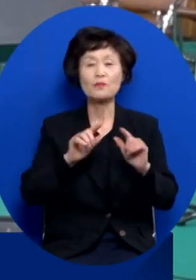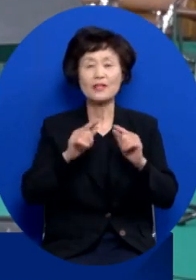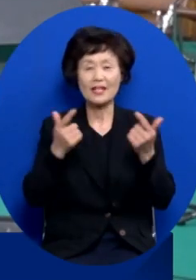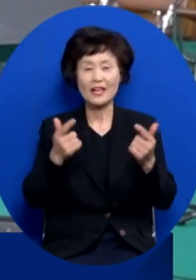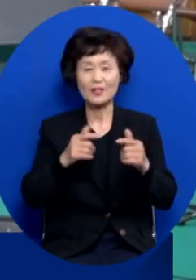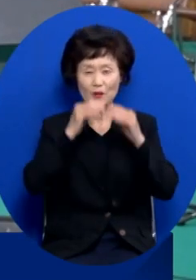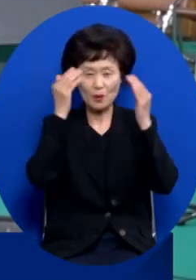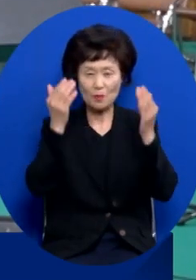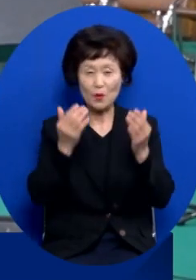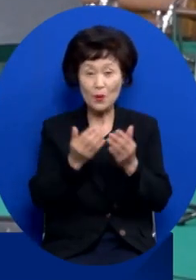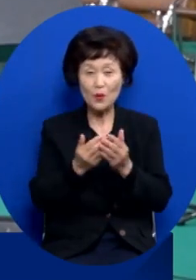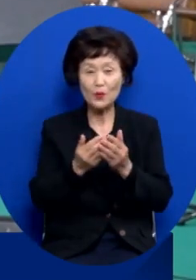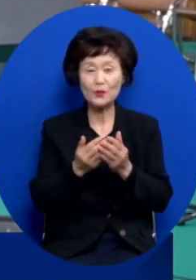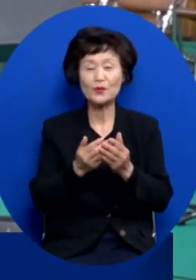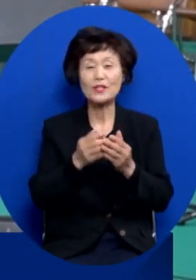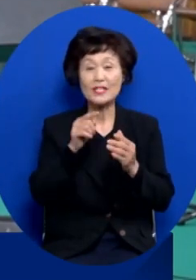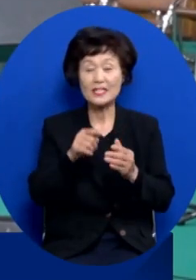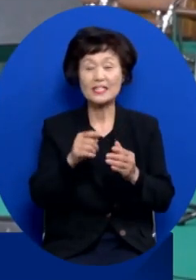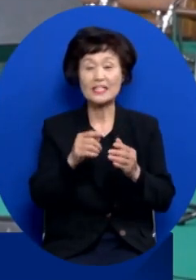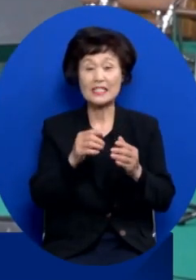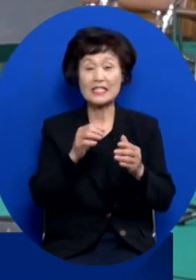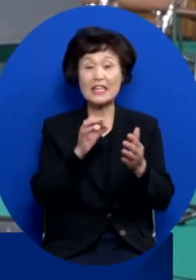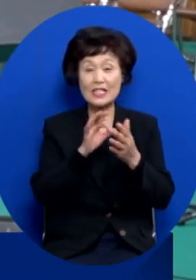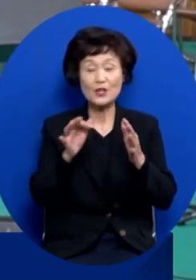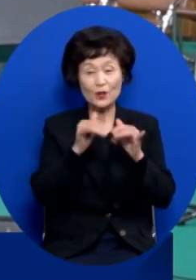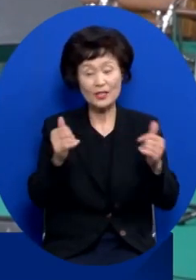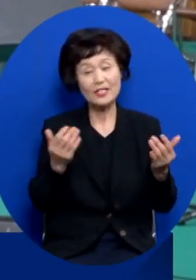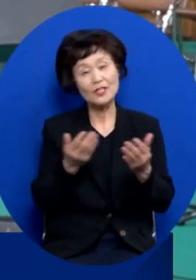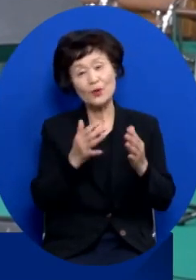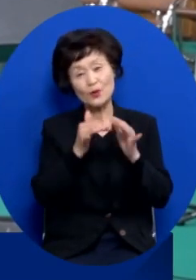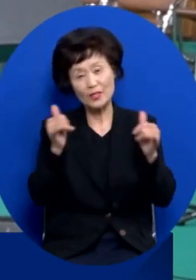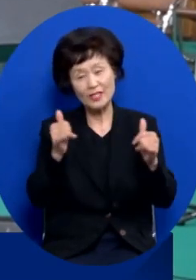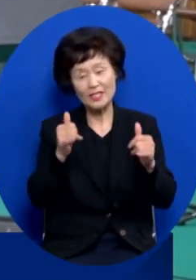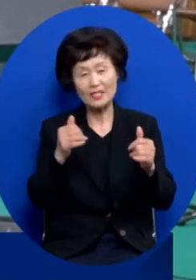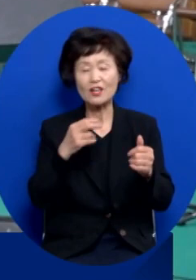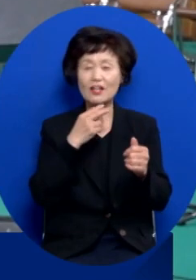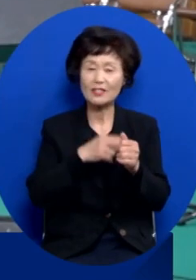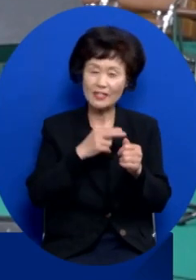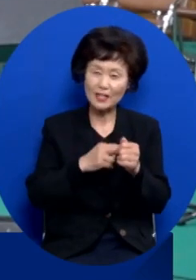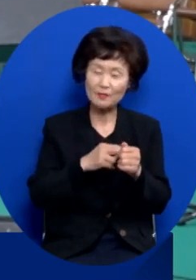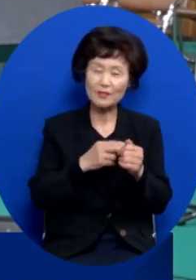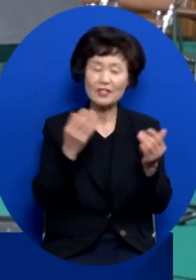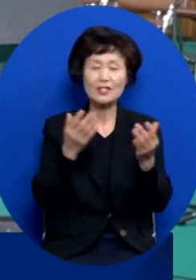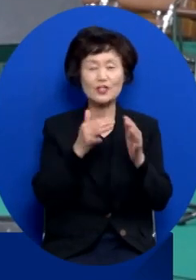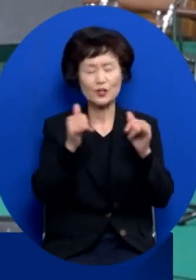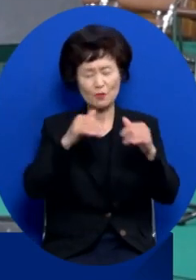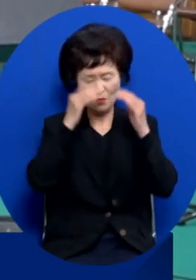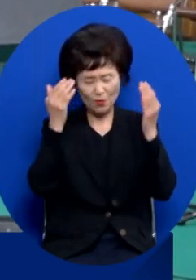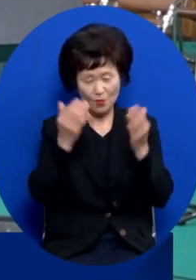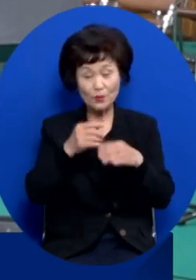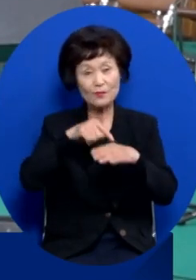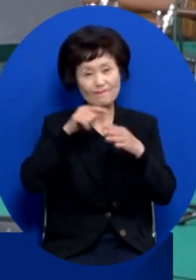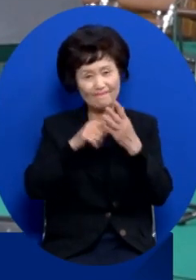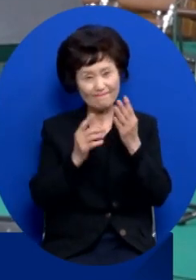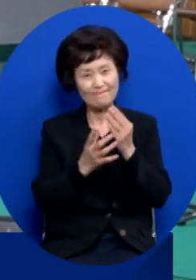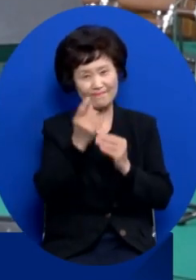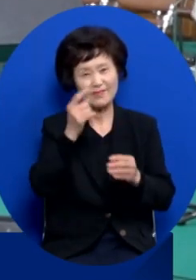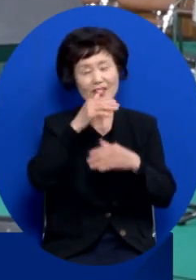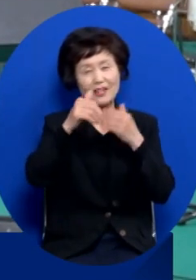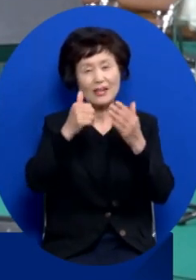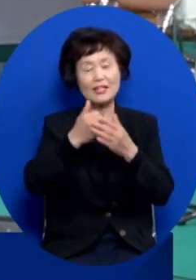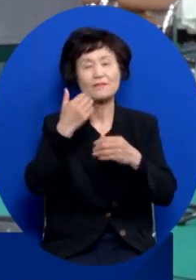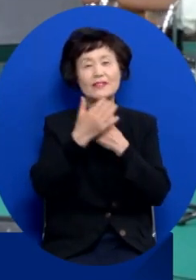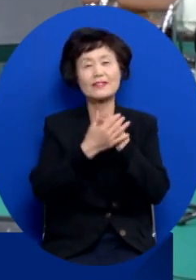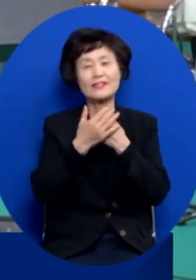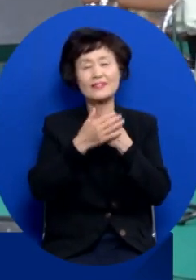모든 이용인들, 근로인들, 그리고 교직원들, 직원들 모두가 한마음으로 하나님의 은혜를